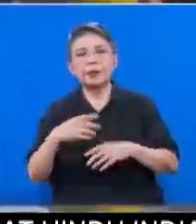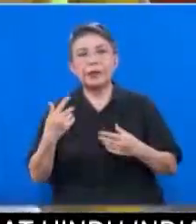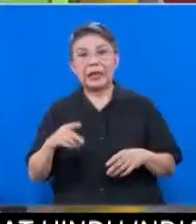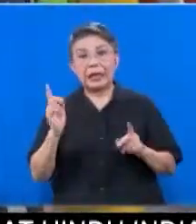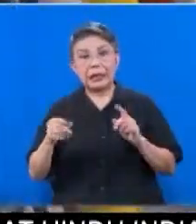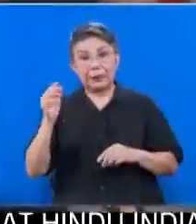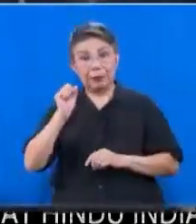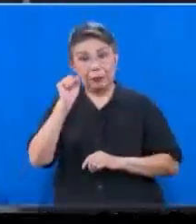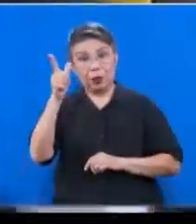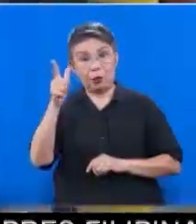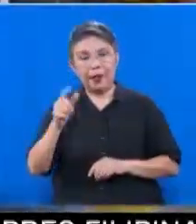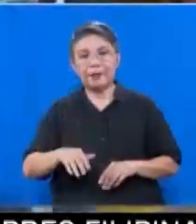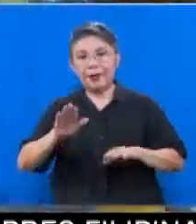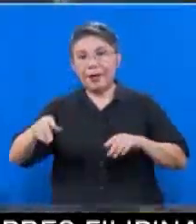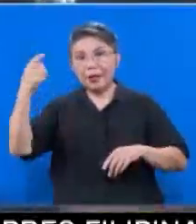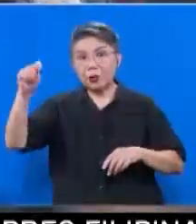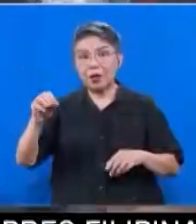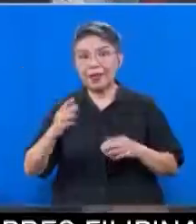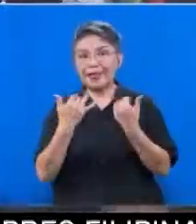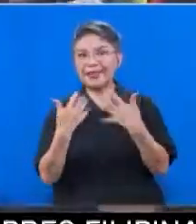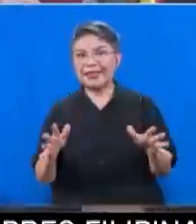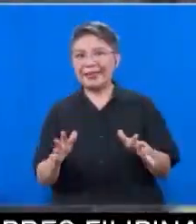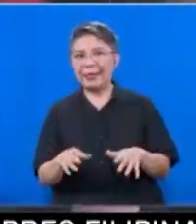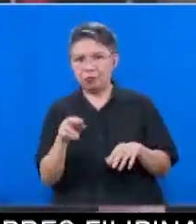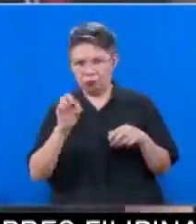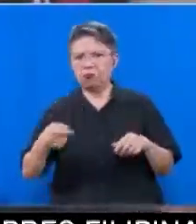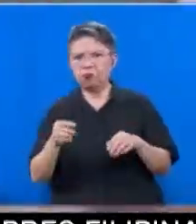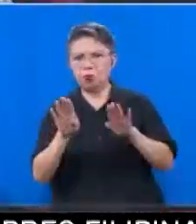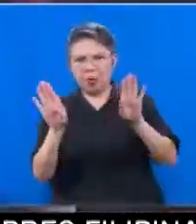berakhir tim liputan CNN Indonesia